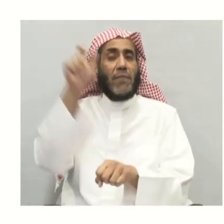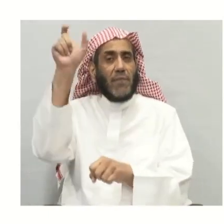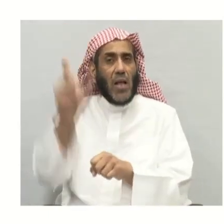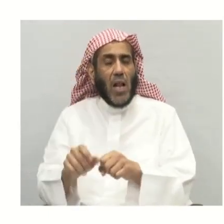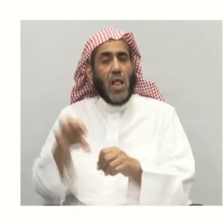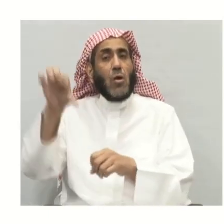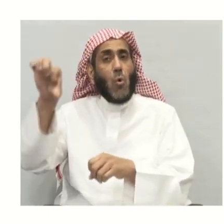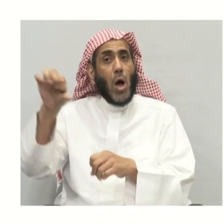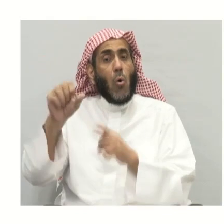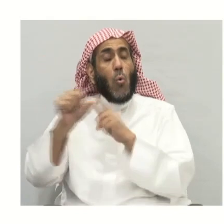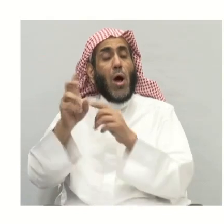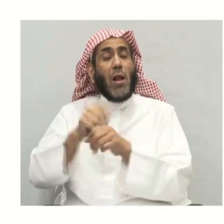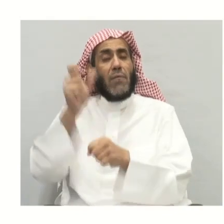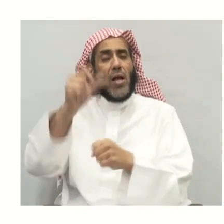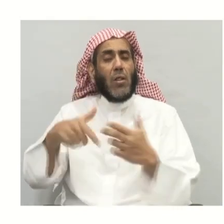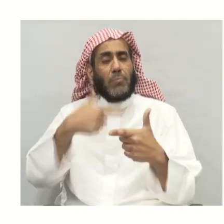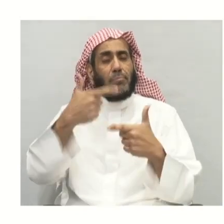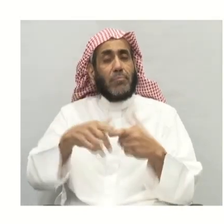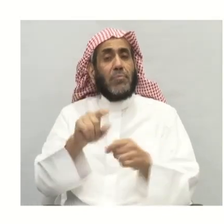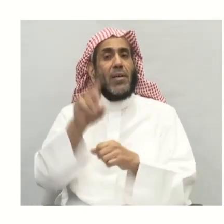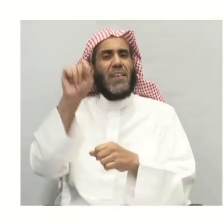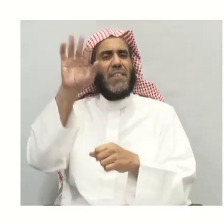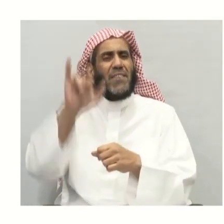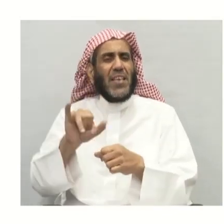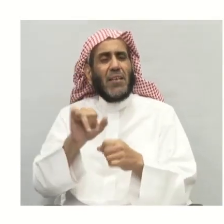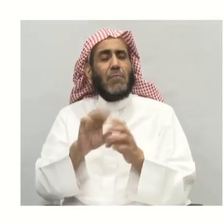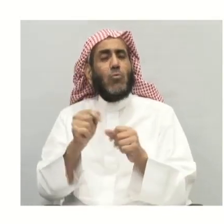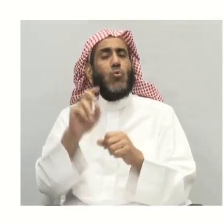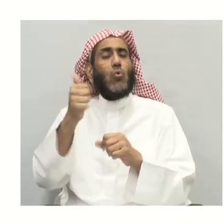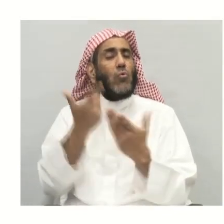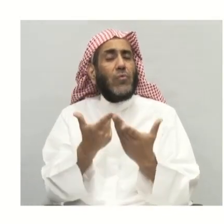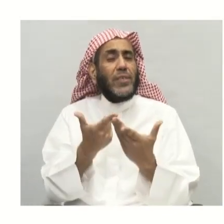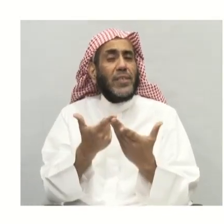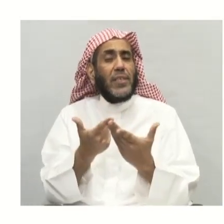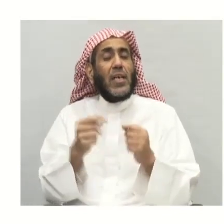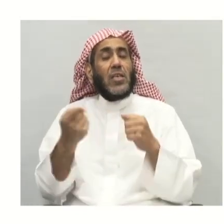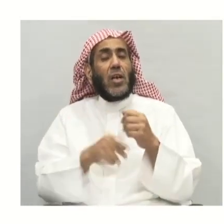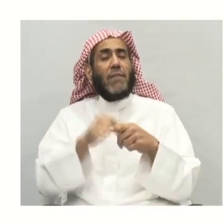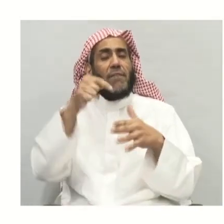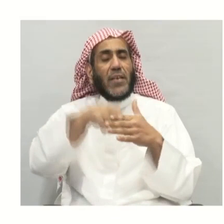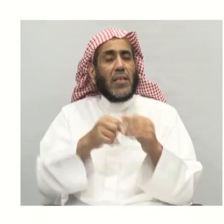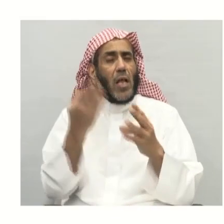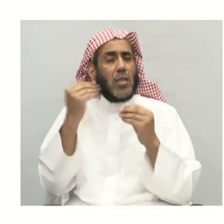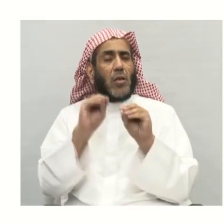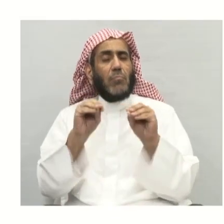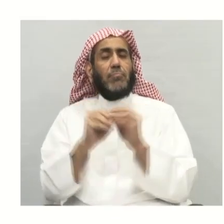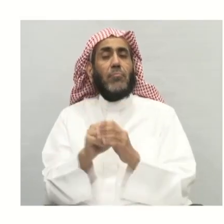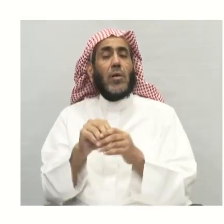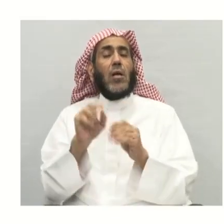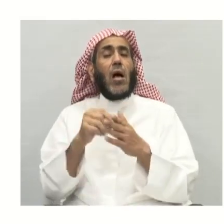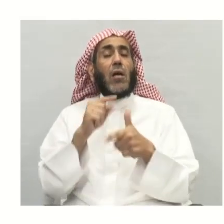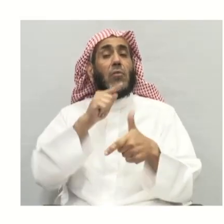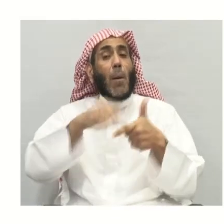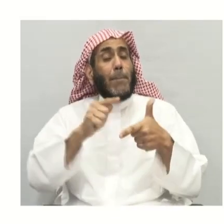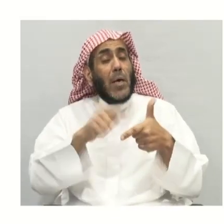واو الفاعل ثم بعد ذلك في هي ايضا من حروف ماذا الجره احسنتم درسناها حرف